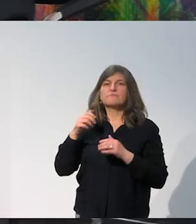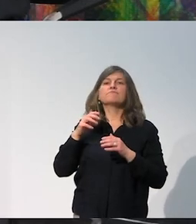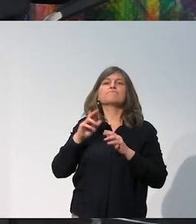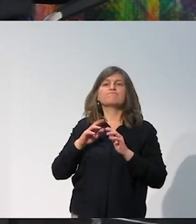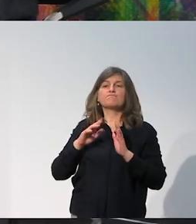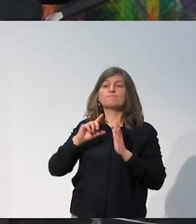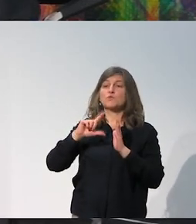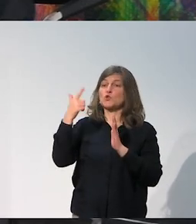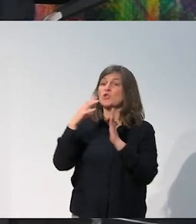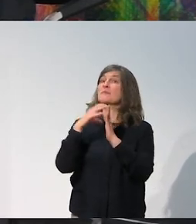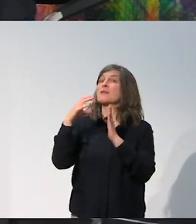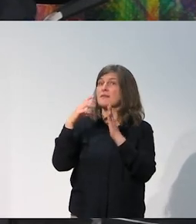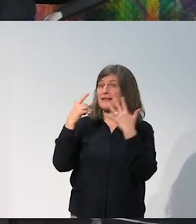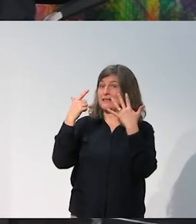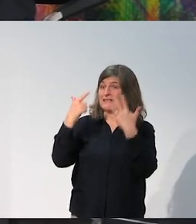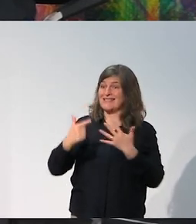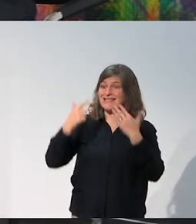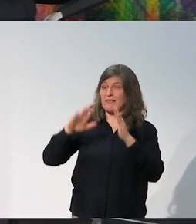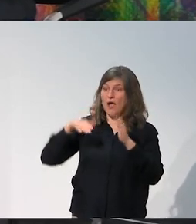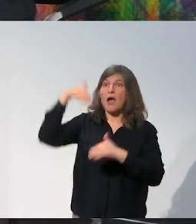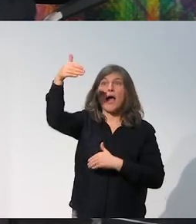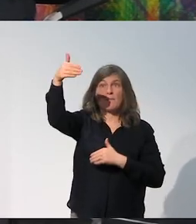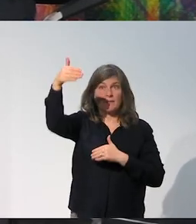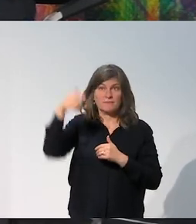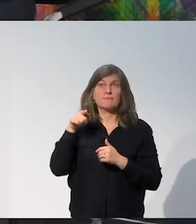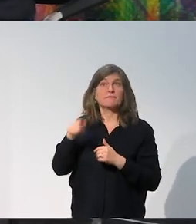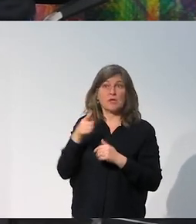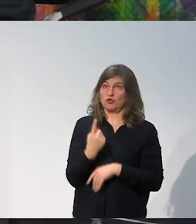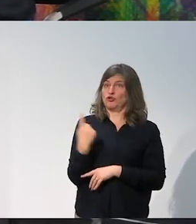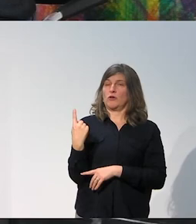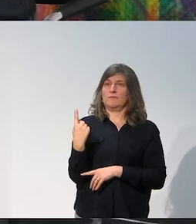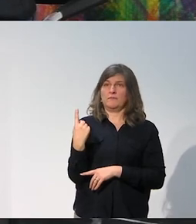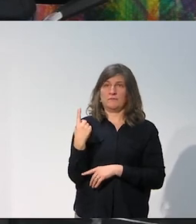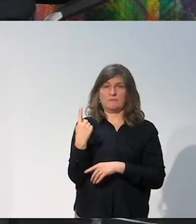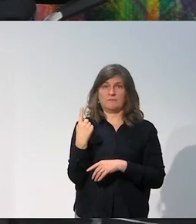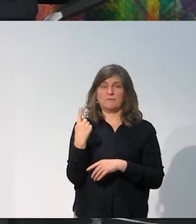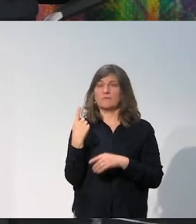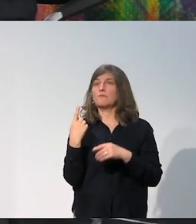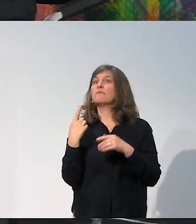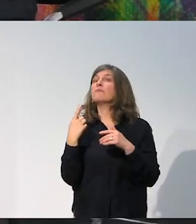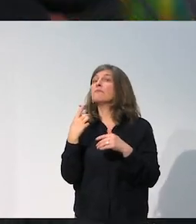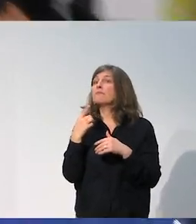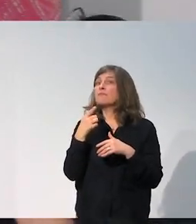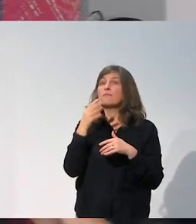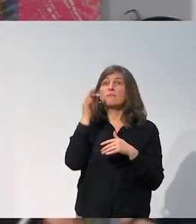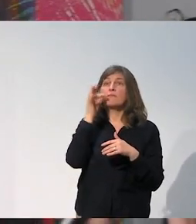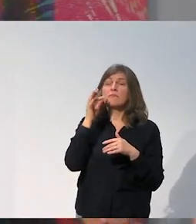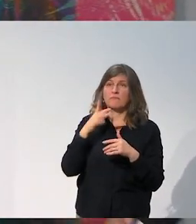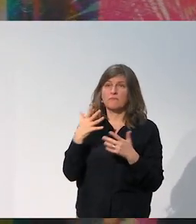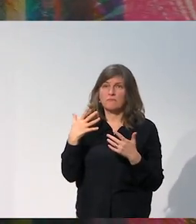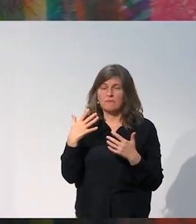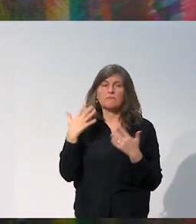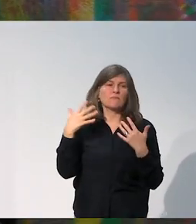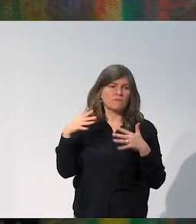7 ans. On le retrouve, lui, seul dans sa maison. Pas de femme dans cette maison. Il fait son affaire ailleurs que dans la maison. Il le faisait